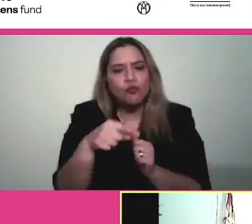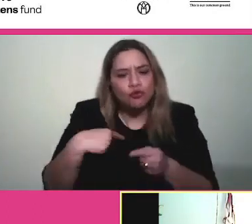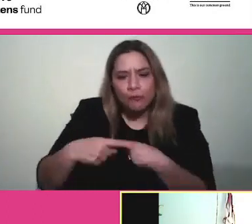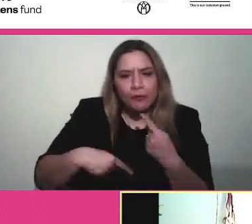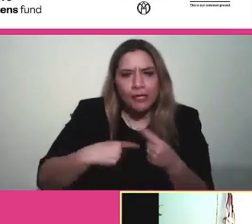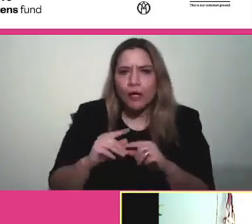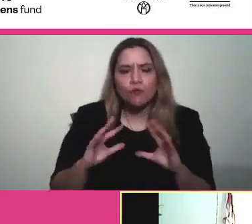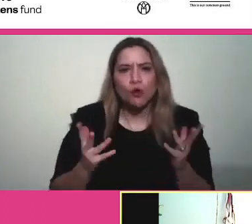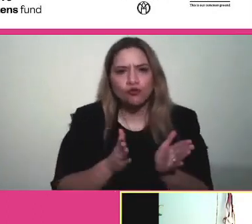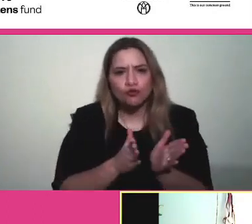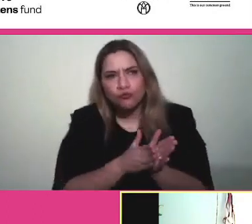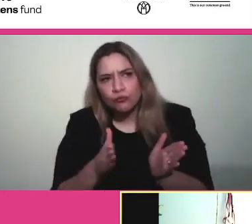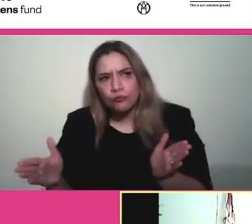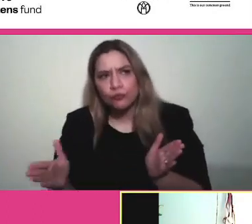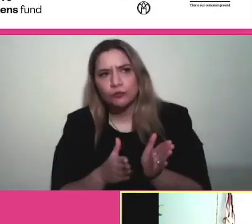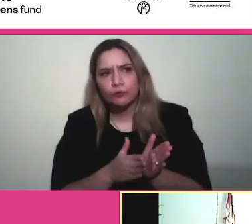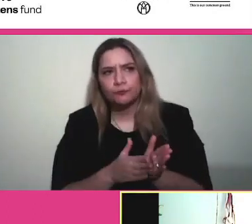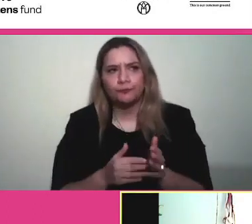τον καιρό.